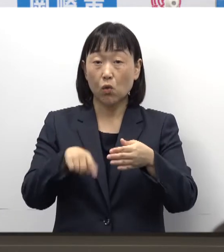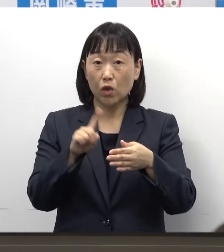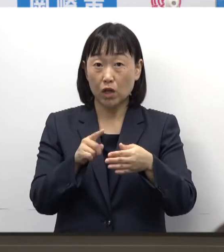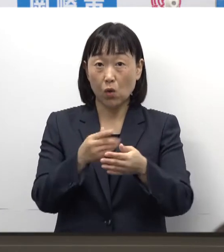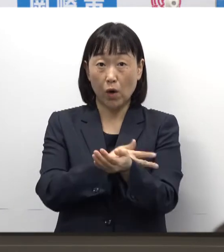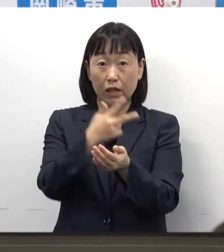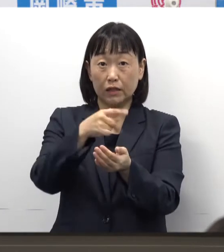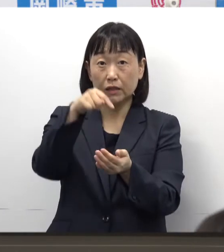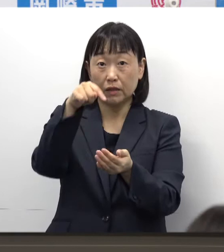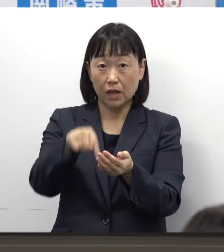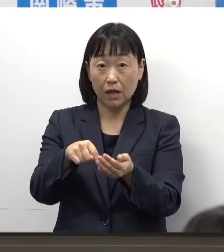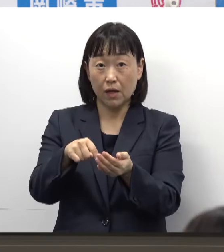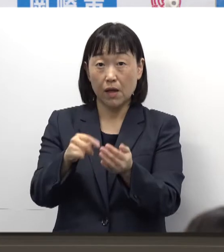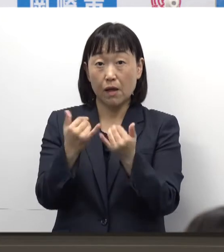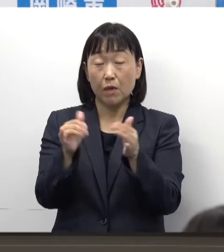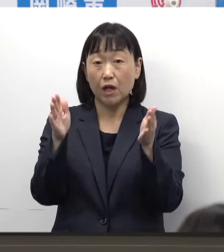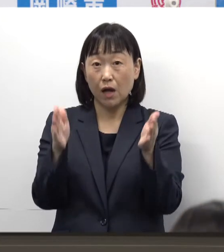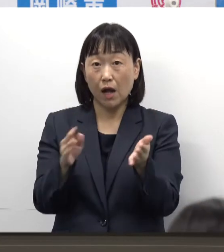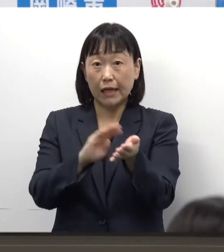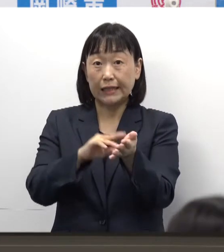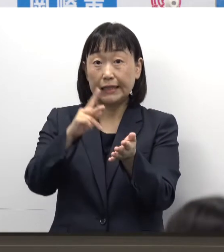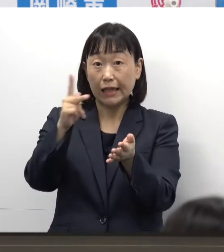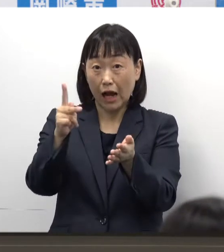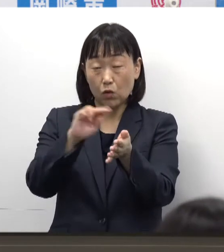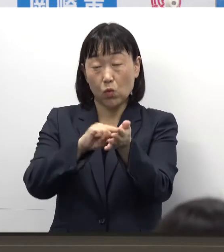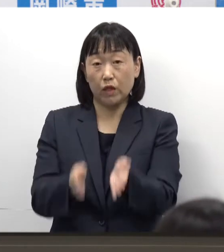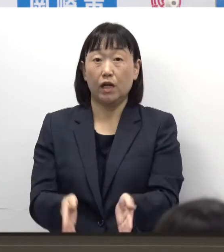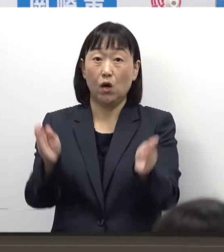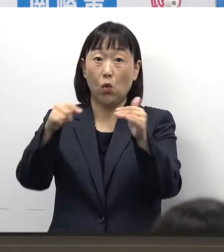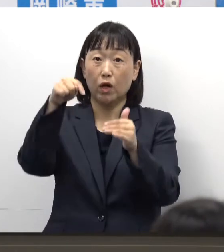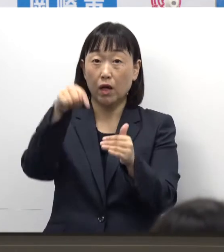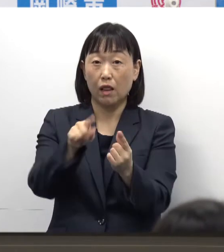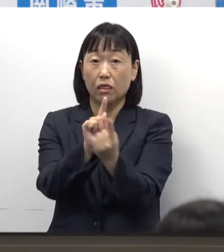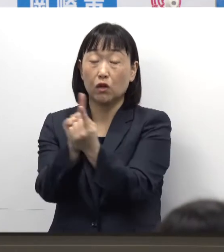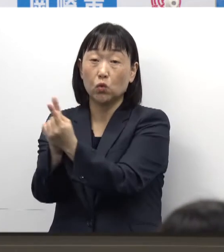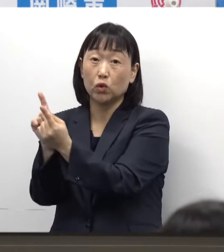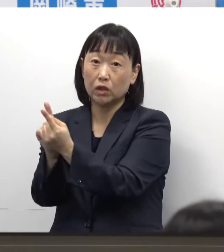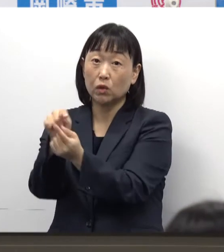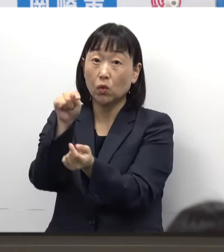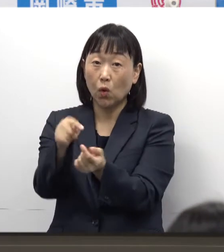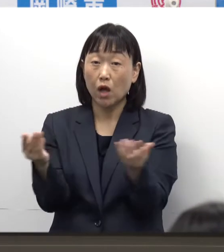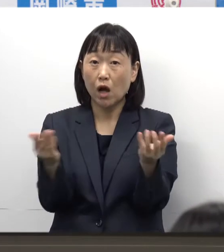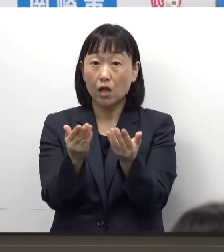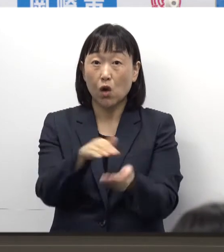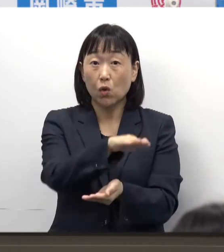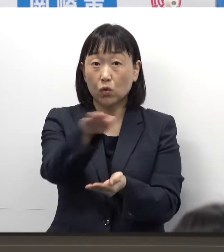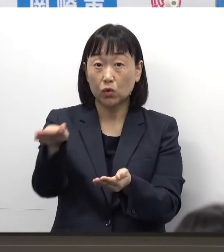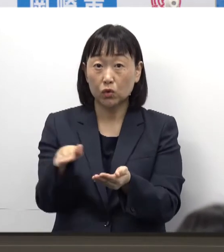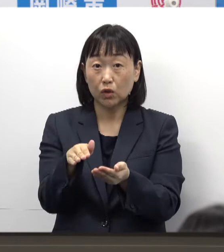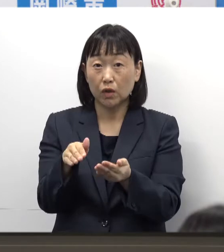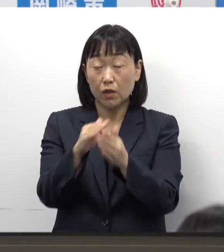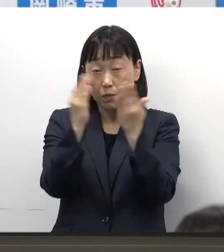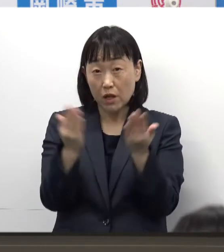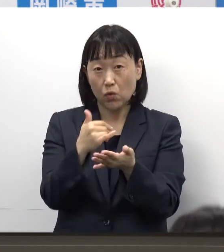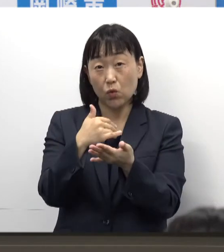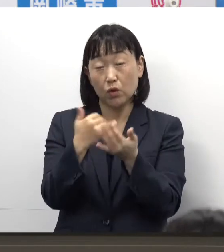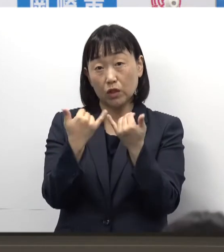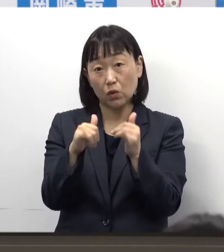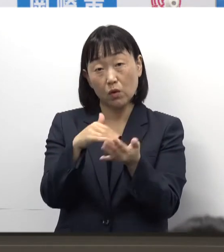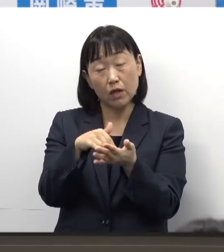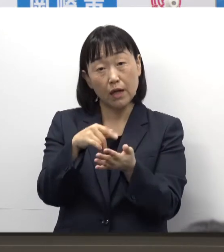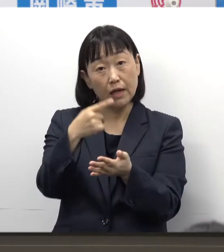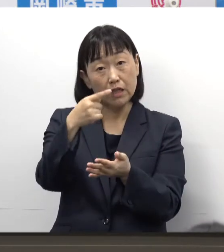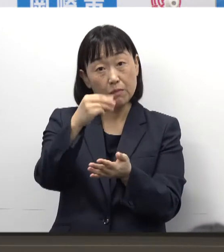内に一致する民間の以下の五行機関を対象にそこで働くすべての従事者約